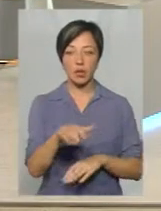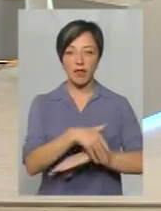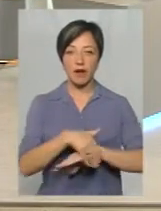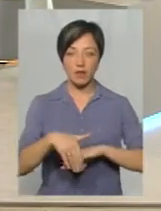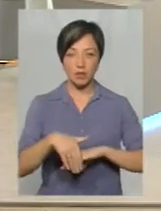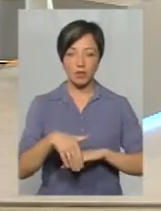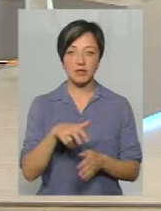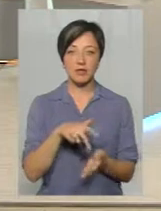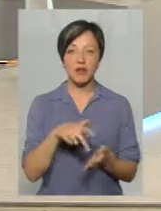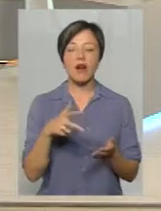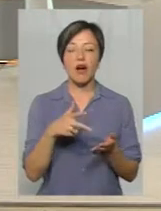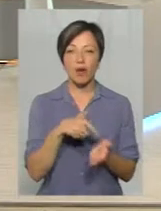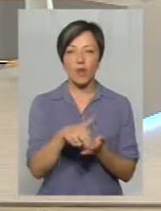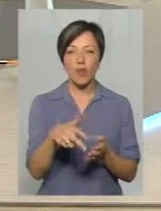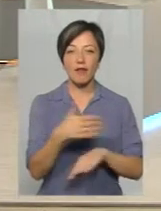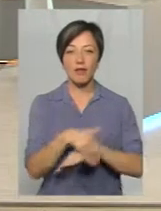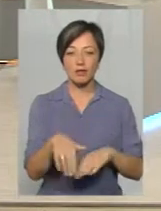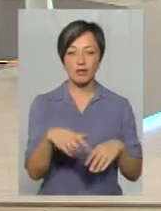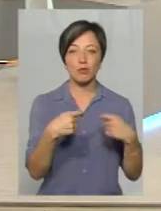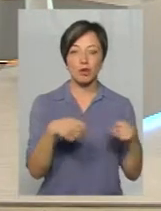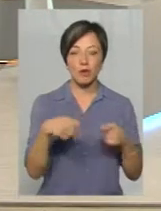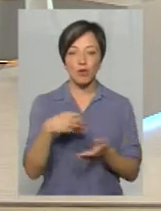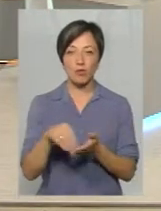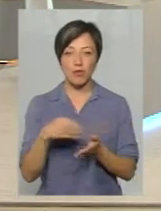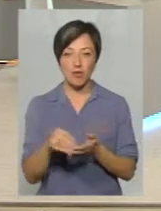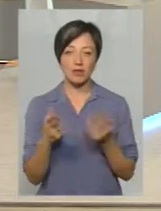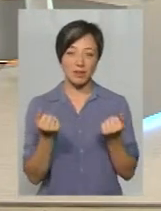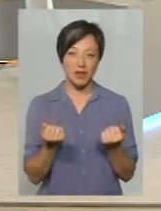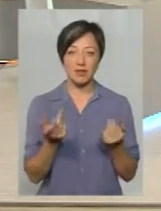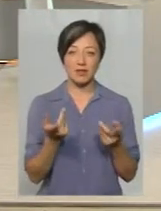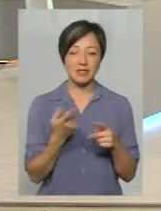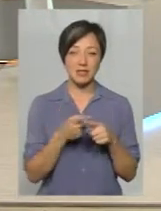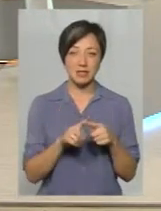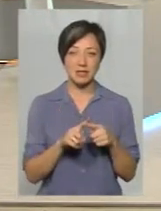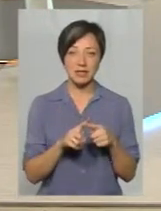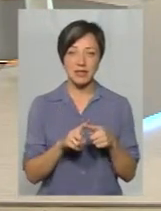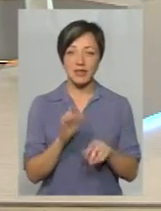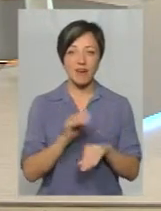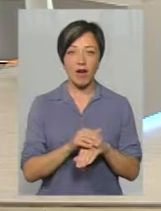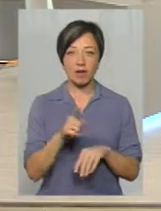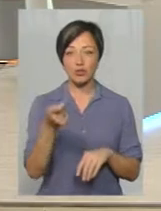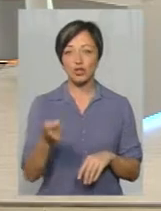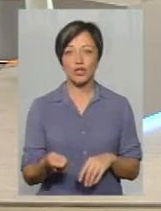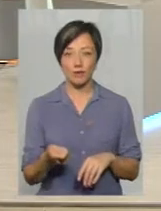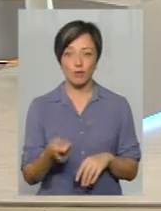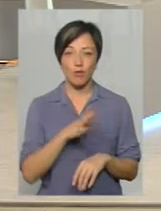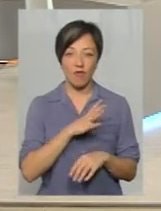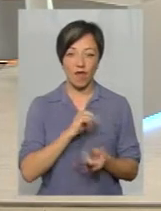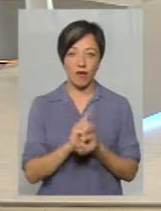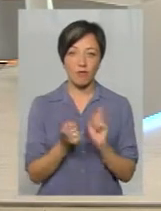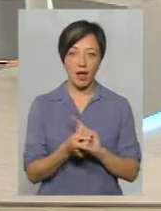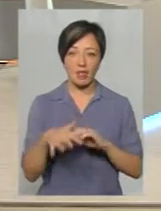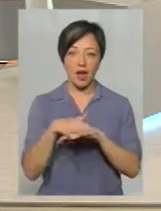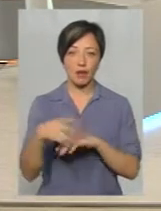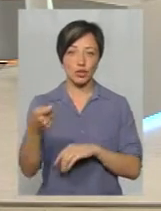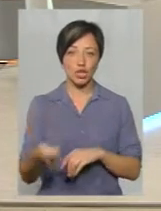торгувати, реалізувати свою продукцію. А інші купувати там дешевше. А інші купувати, так. Ну, воно не факт, що воно там дешевше. Буває навпаки, що на